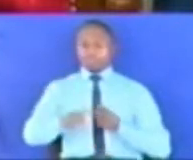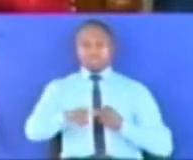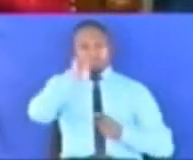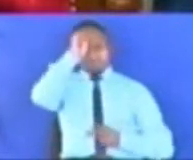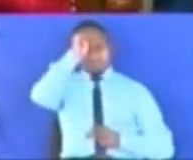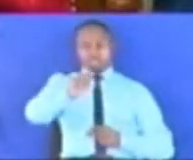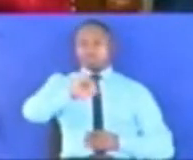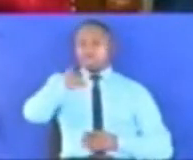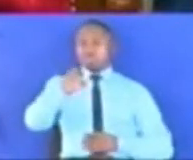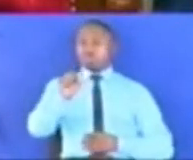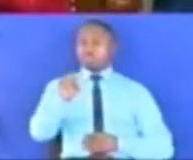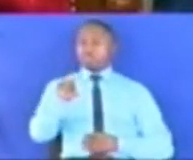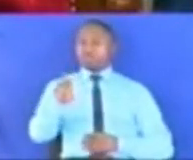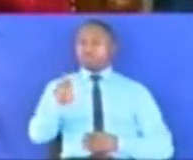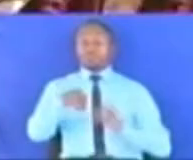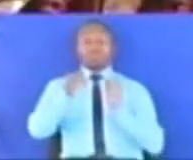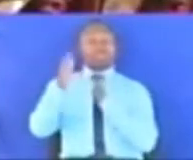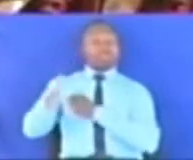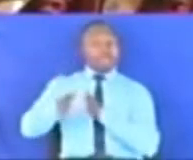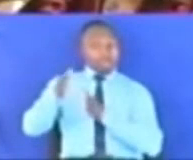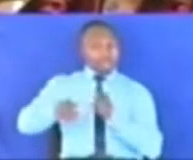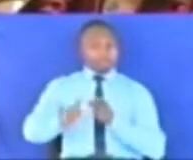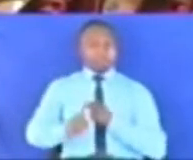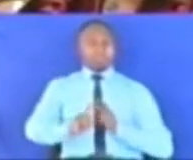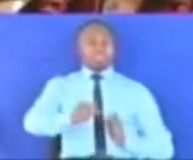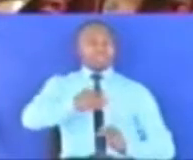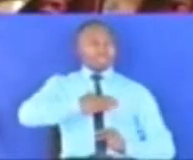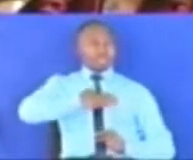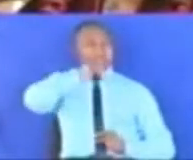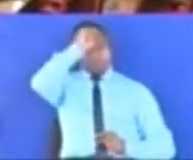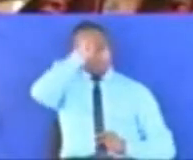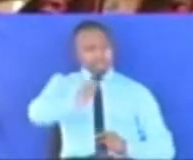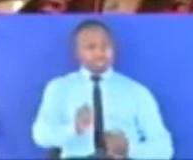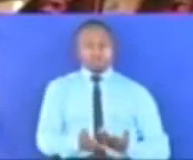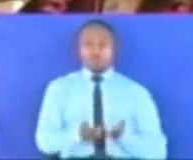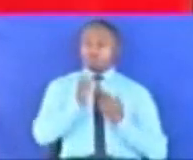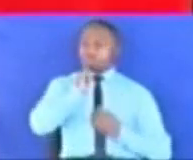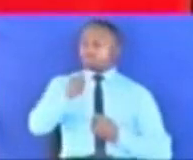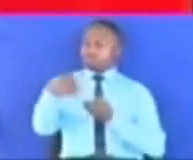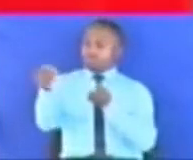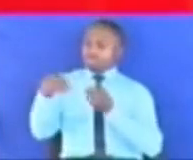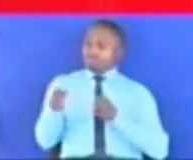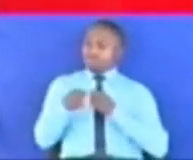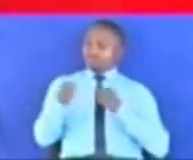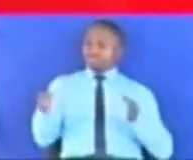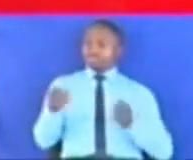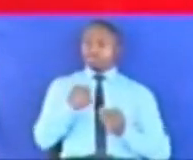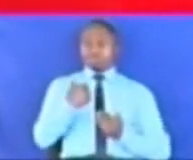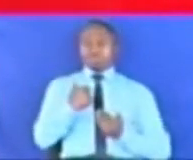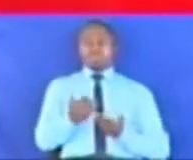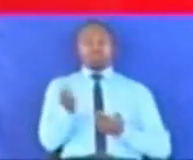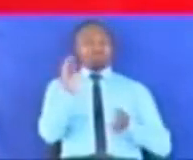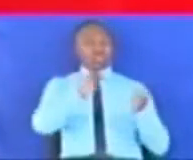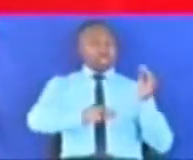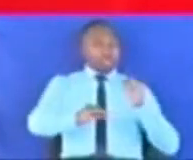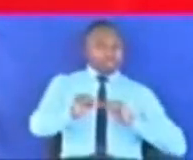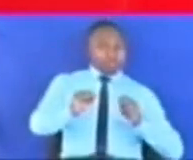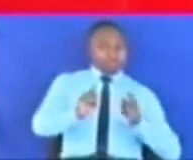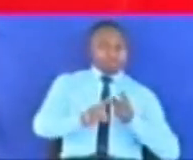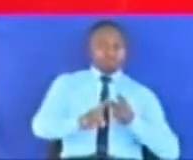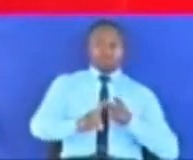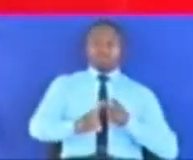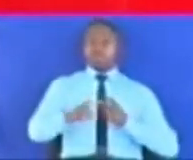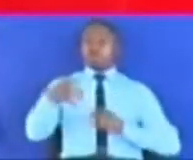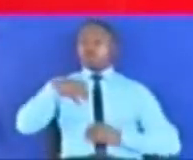Mkundi ajiandae. Asante Mheshimiwa Naibu Speaker kwa kunipatia nafasi hii nami niweze kuchangia